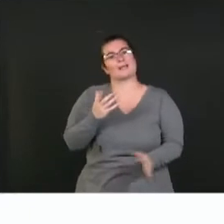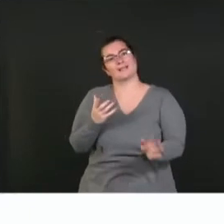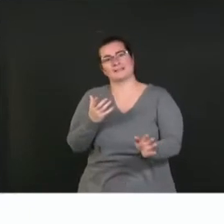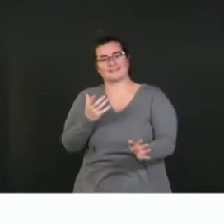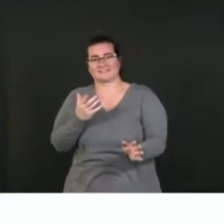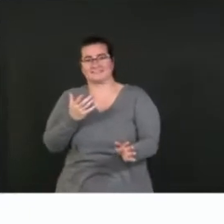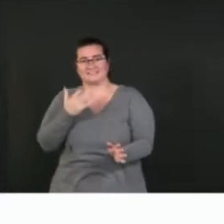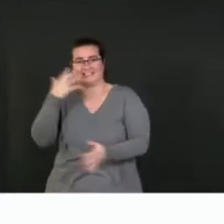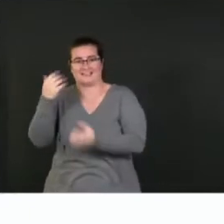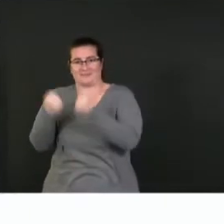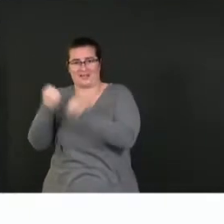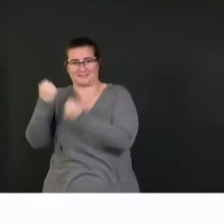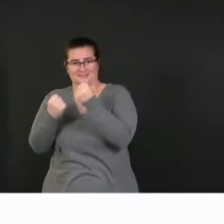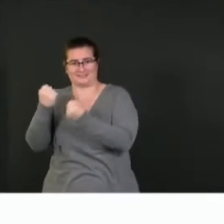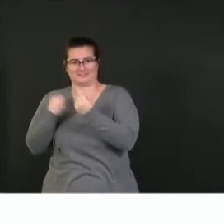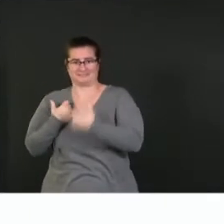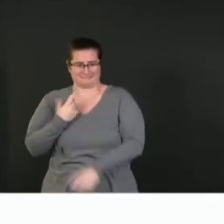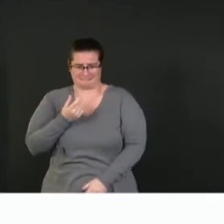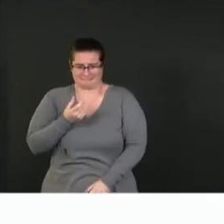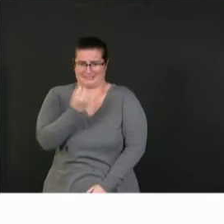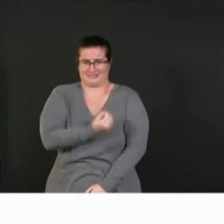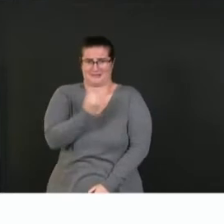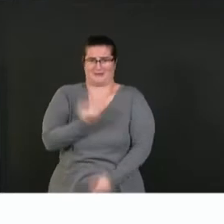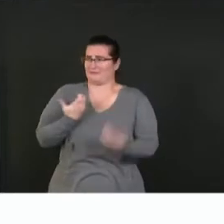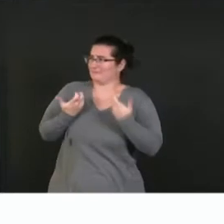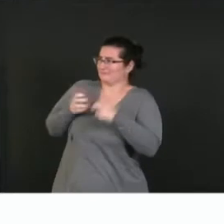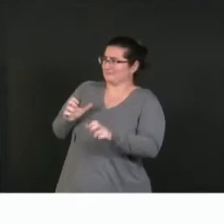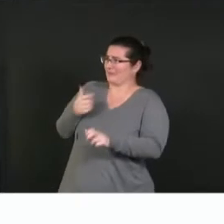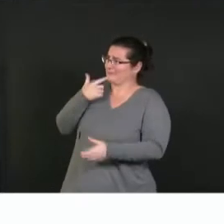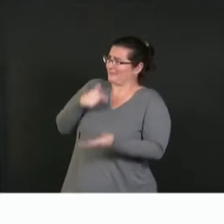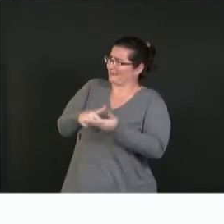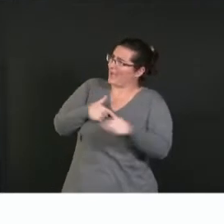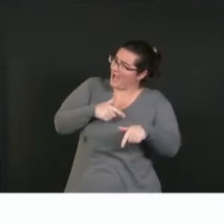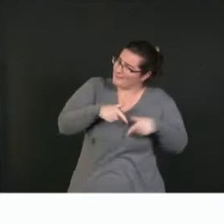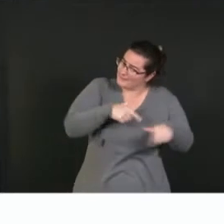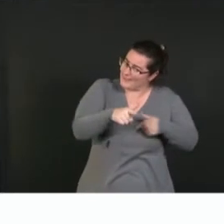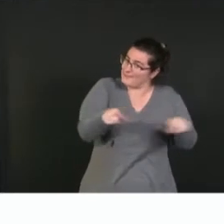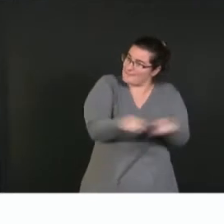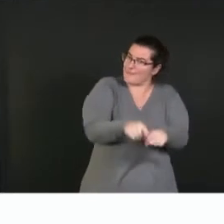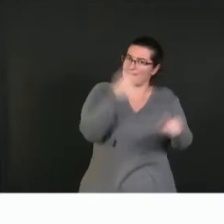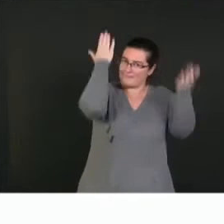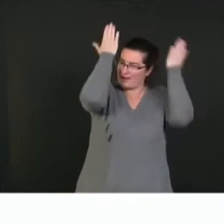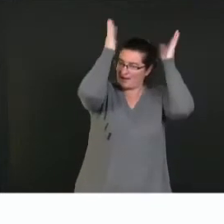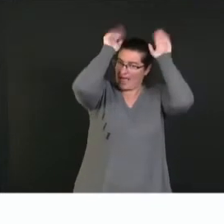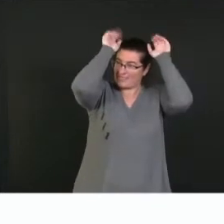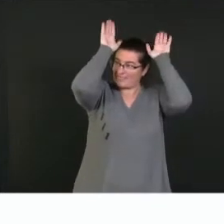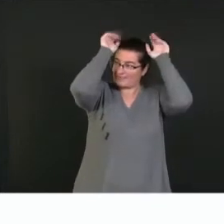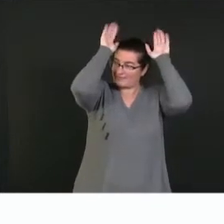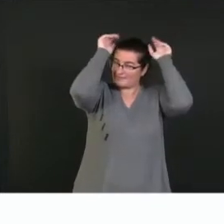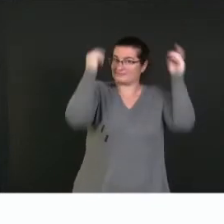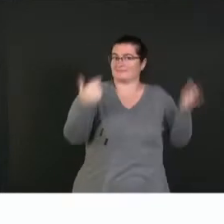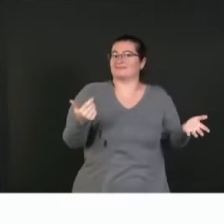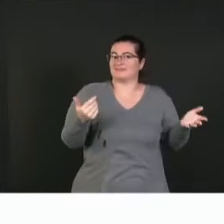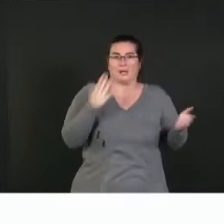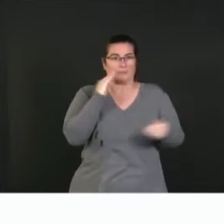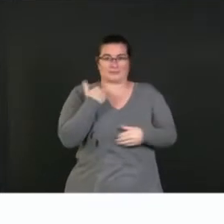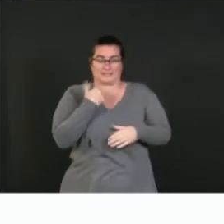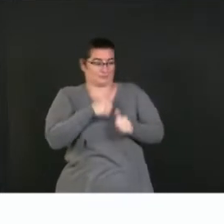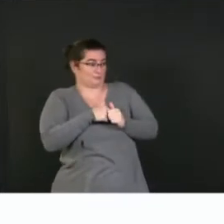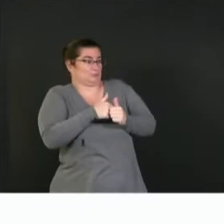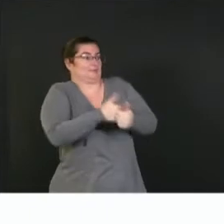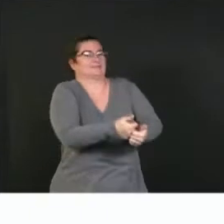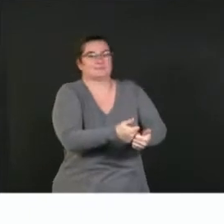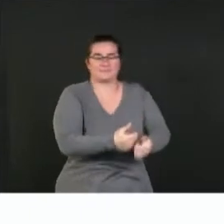faire le chemin de l'âne. Les enfants veulent refaire à pied le chemin de l'âne. Alors comment est-on arrivé à ce projet-là ? À la fois parce qu'il y